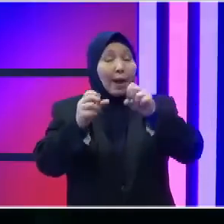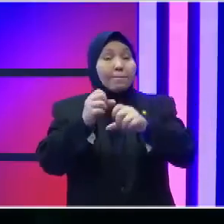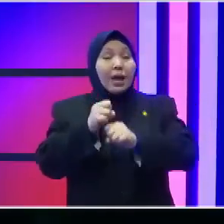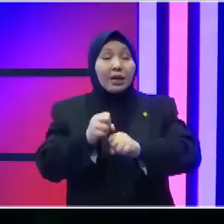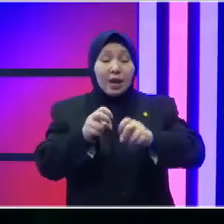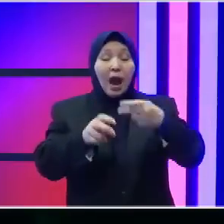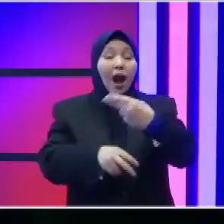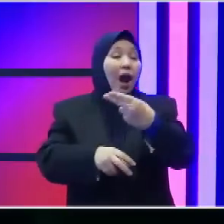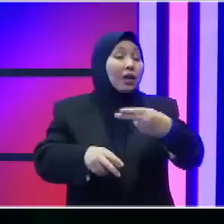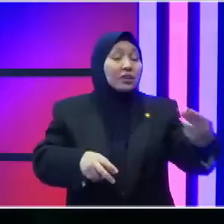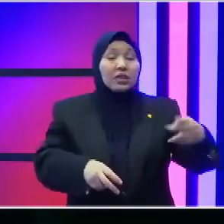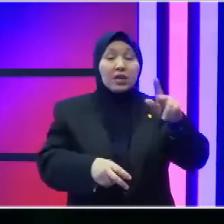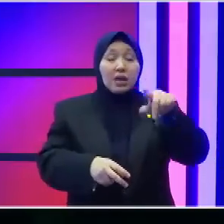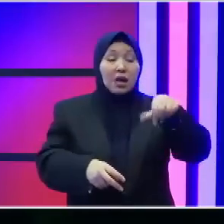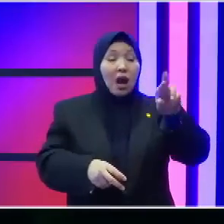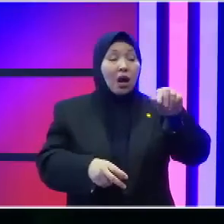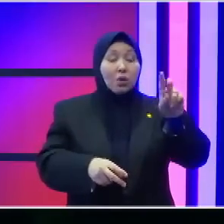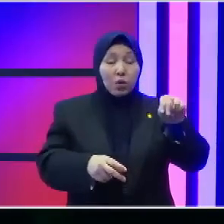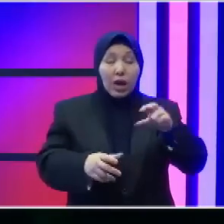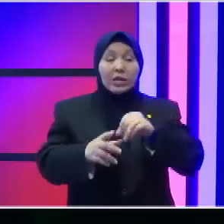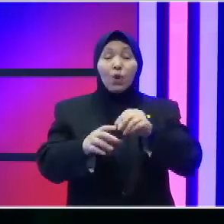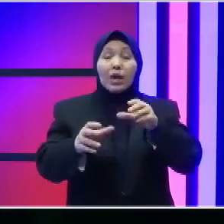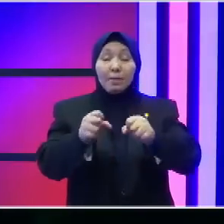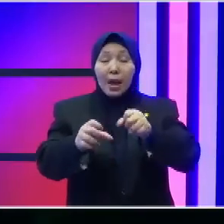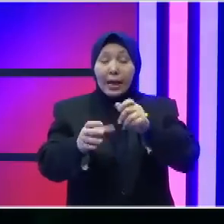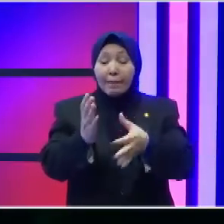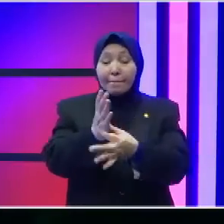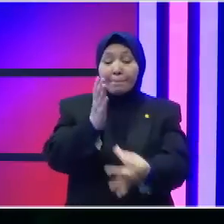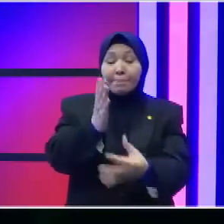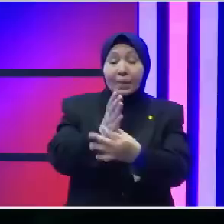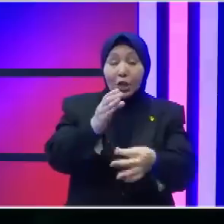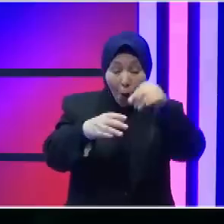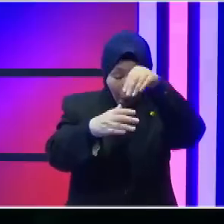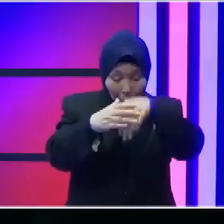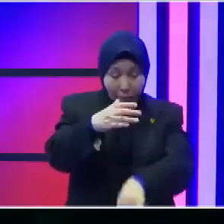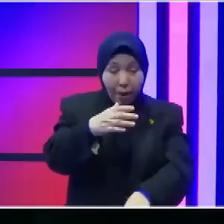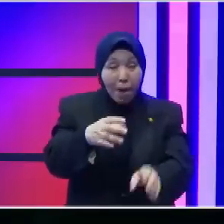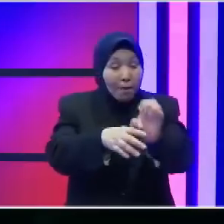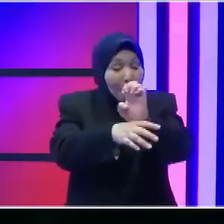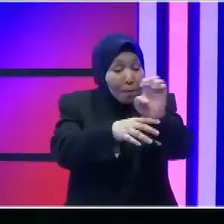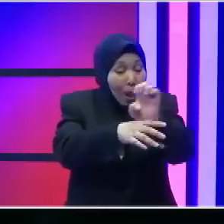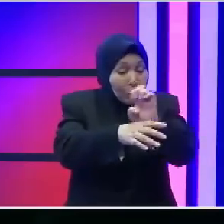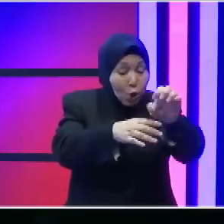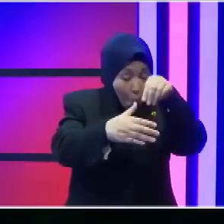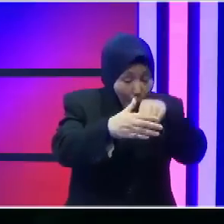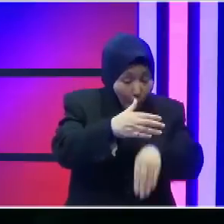contohnya, ataupun dapat petroleum contohnya, dapat kalau permata